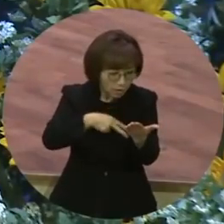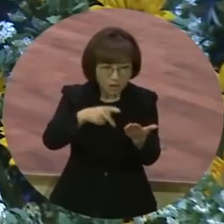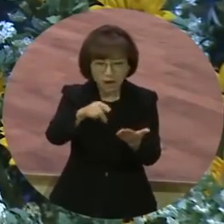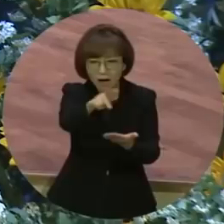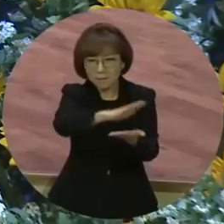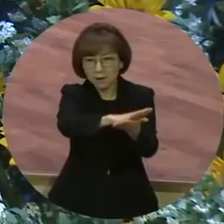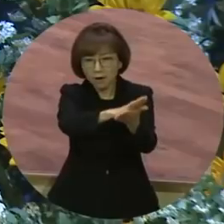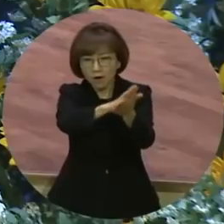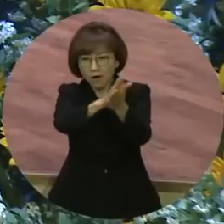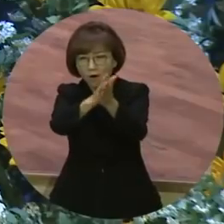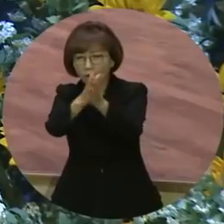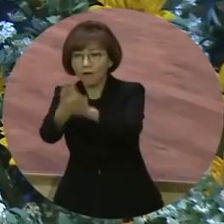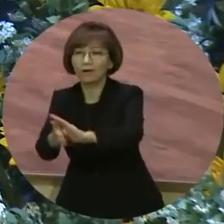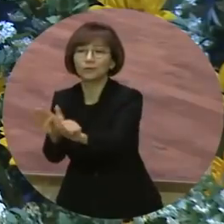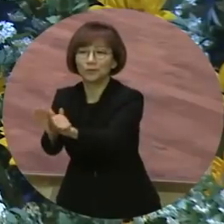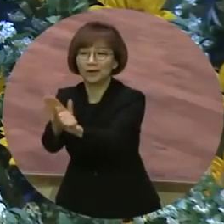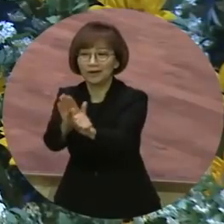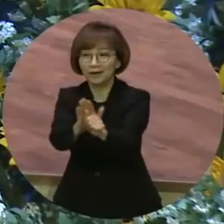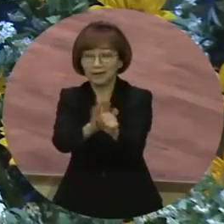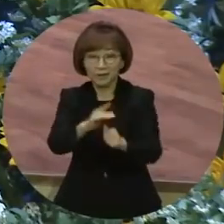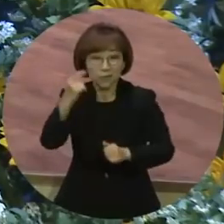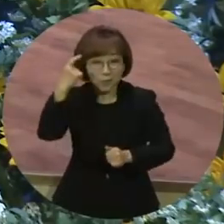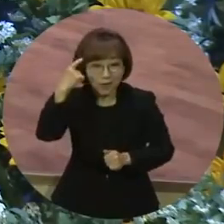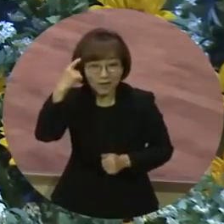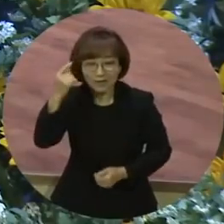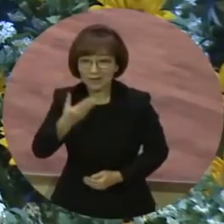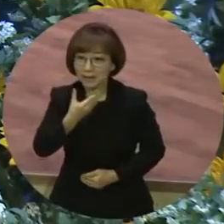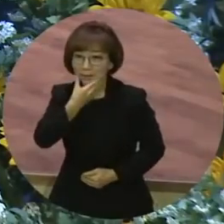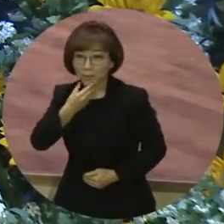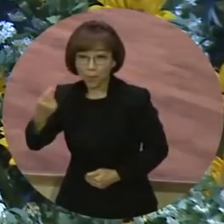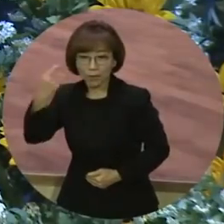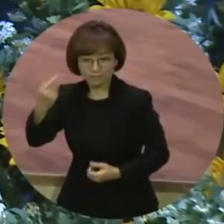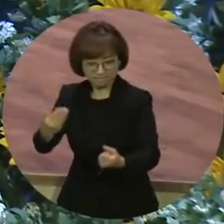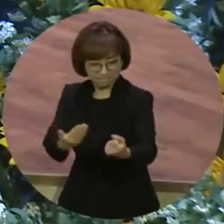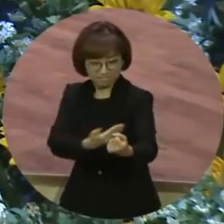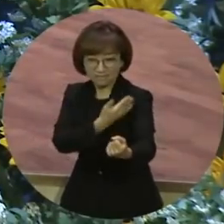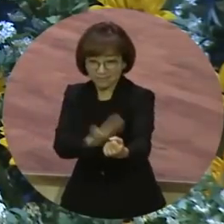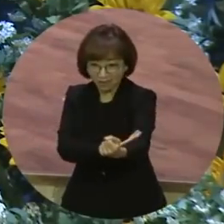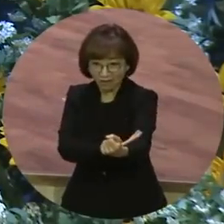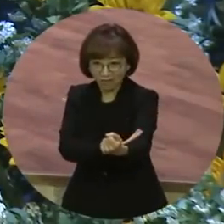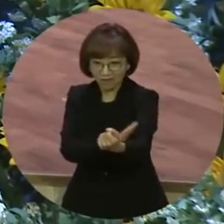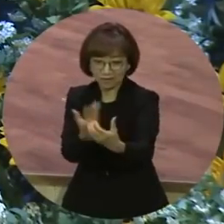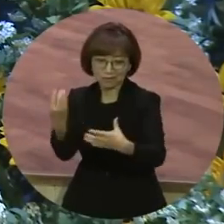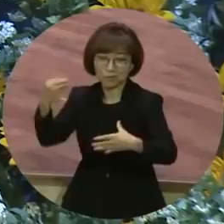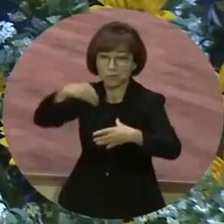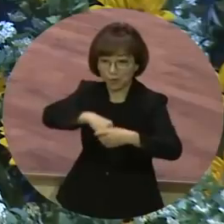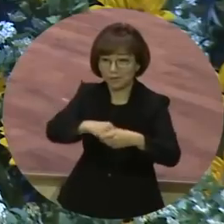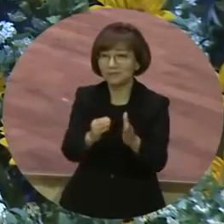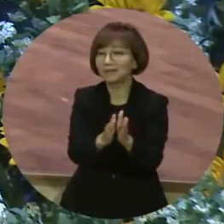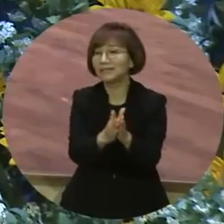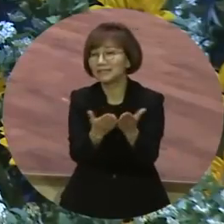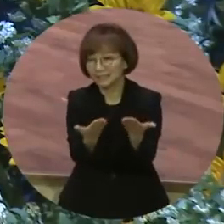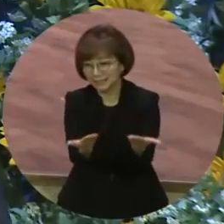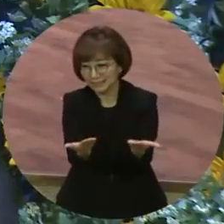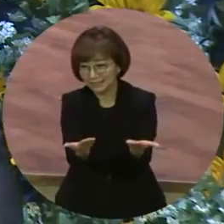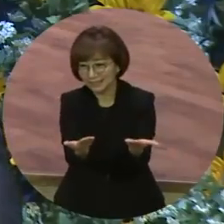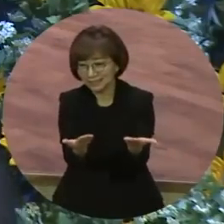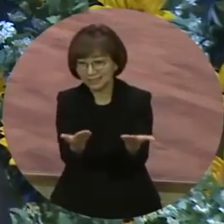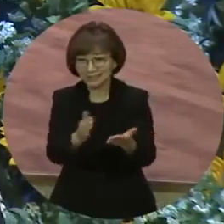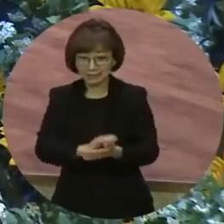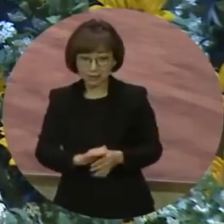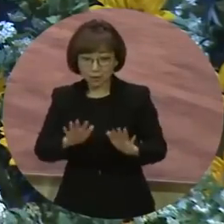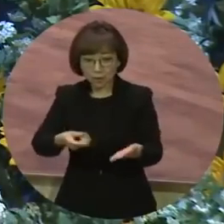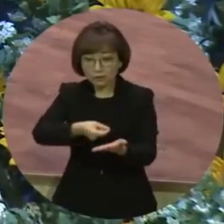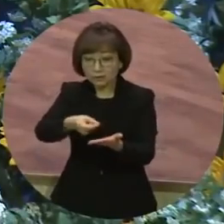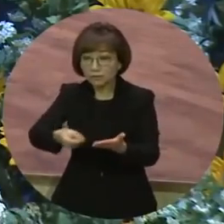것은 그만큼 복음의 능력이 이 속에 있기 때문에 그렇습니다. 저자